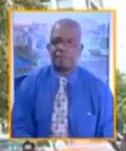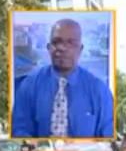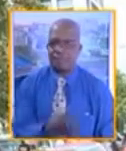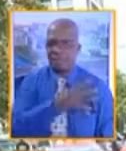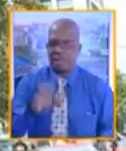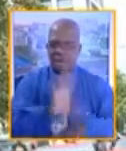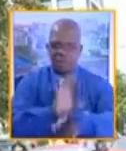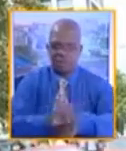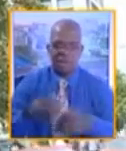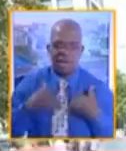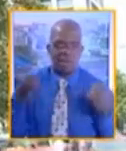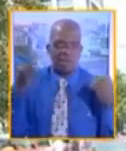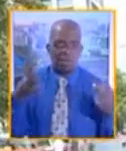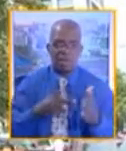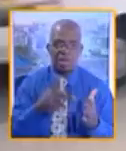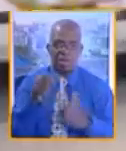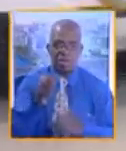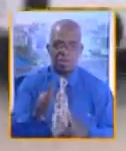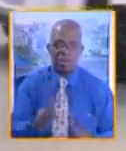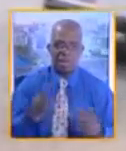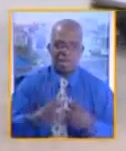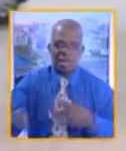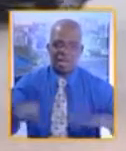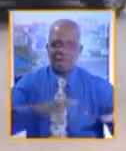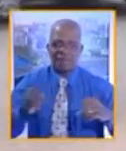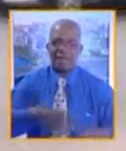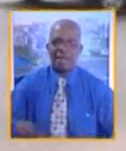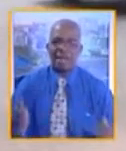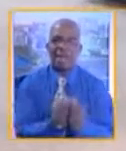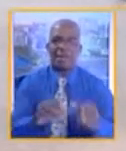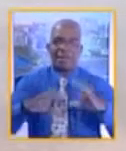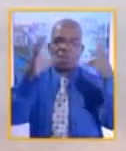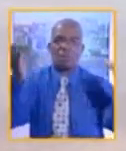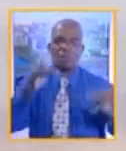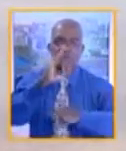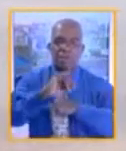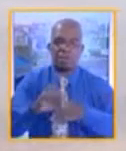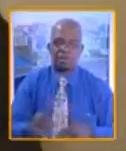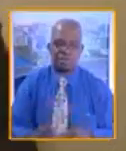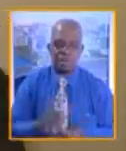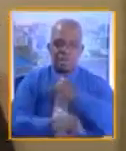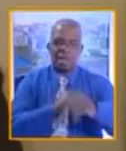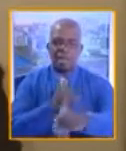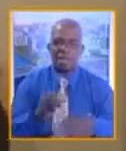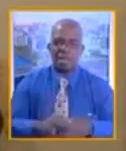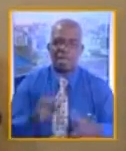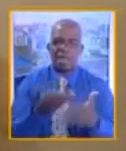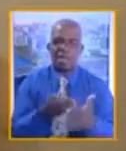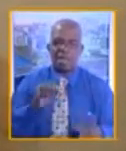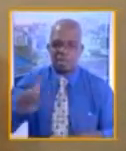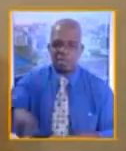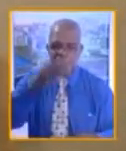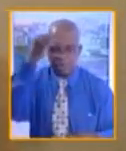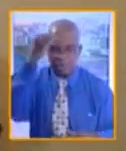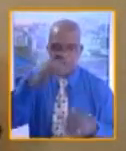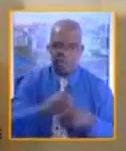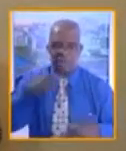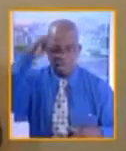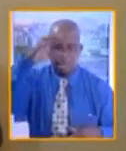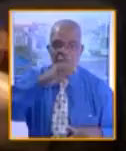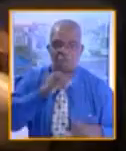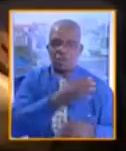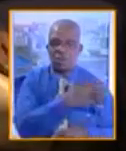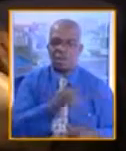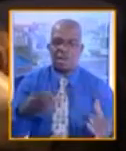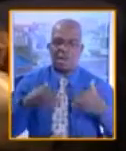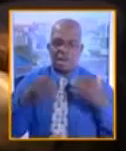de grands projets d'infrastructure à réaliser. Face à la communauté internationale des finances, le Premier ministre Amadou Gon Coulibaly a mis